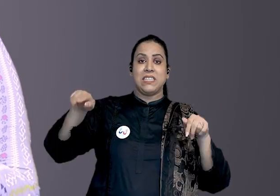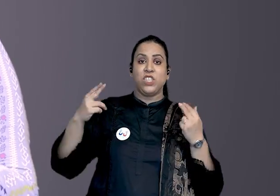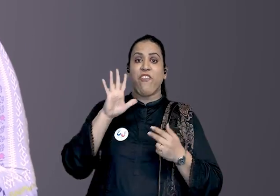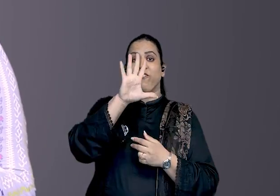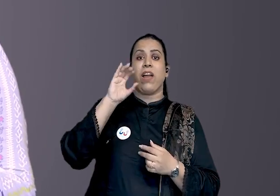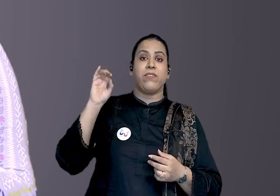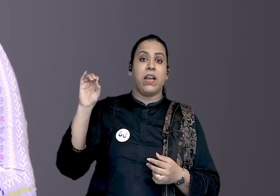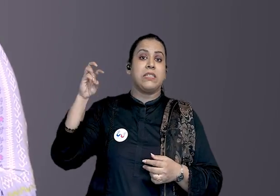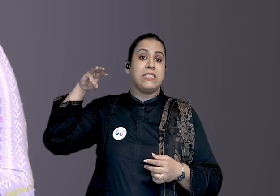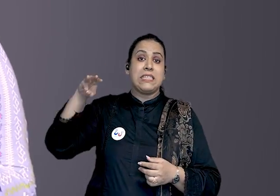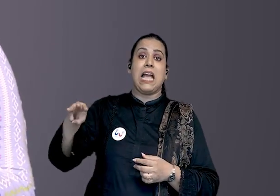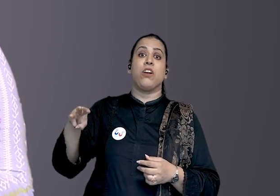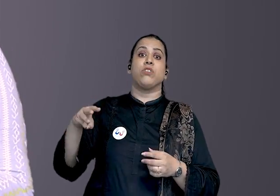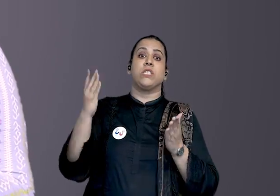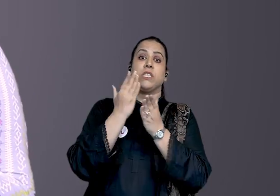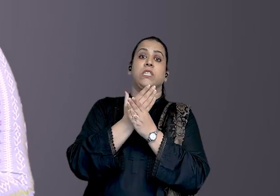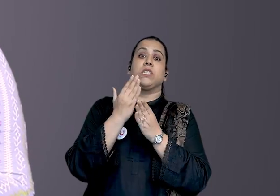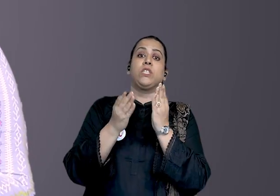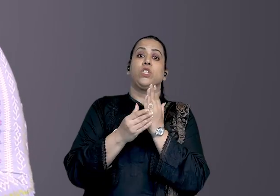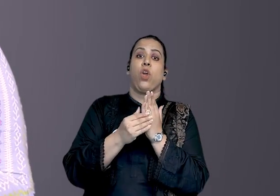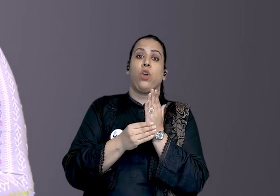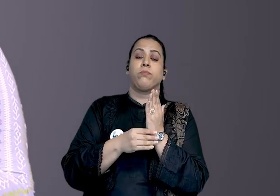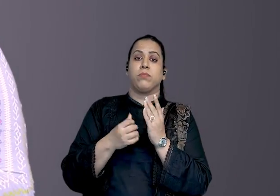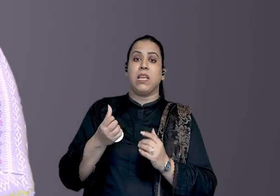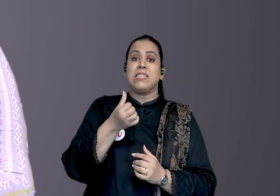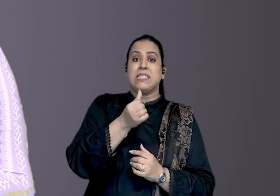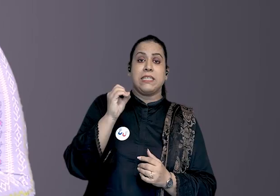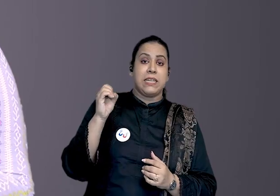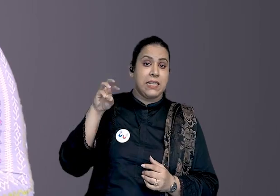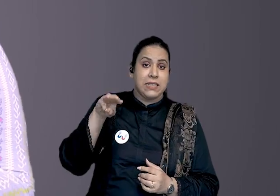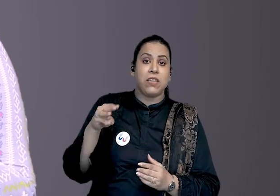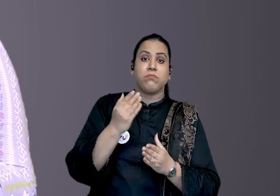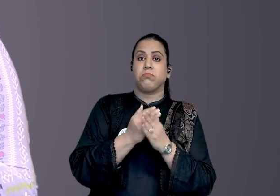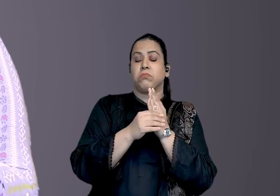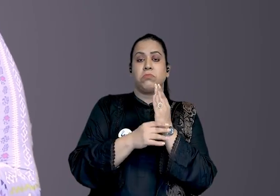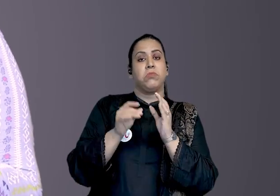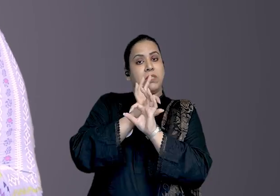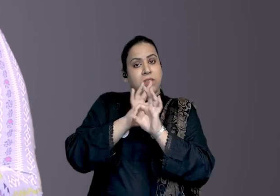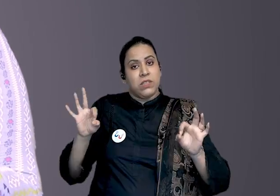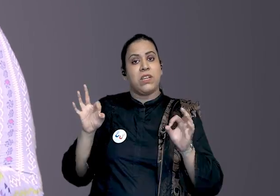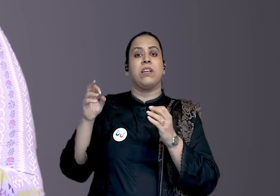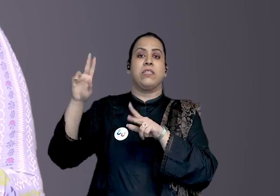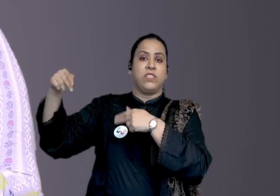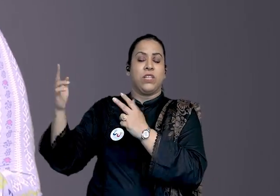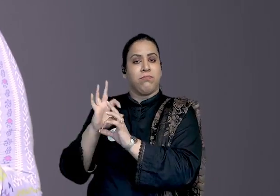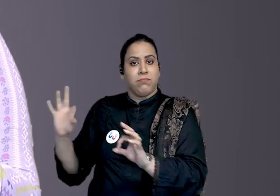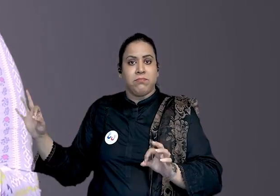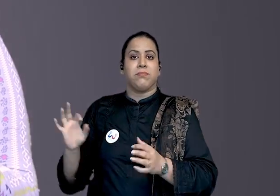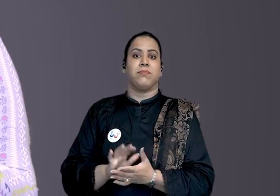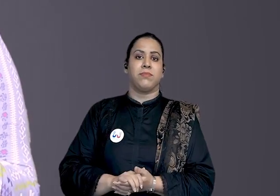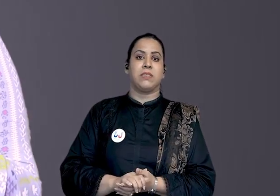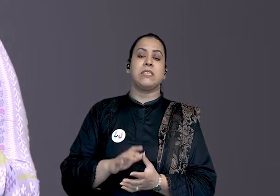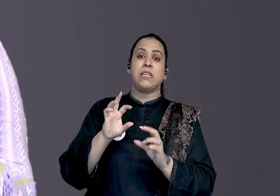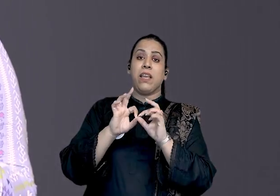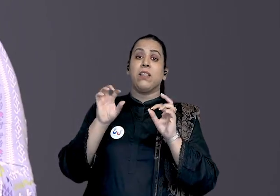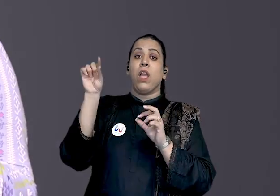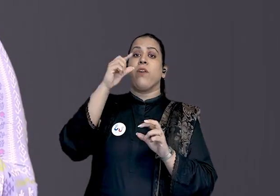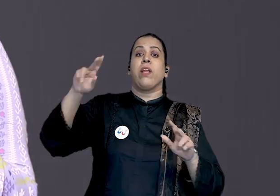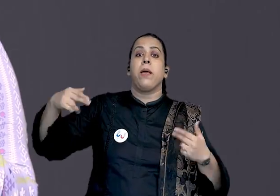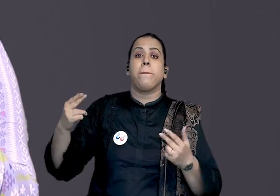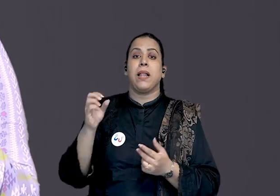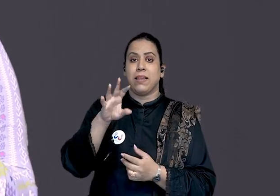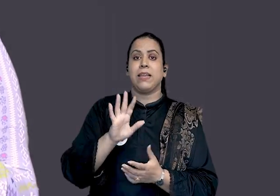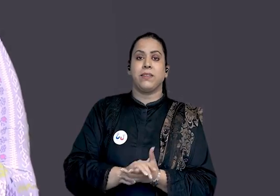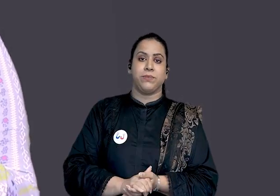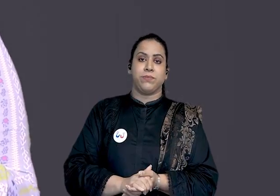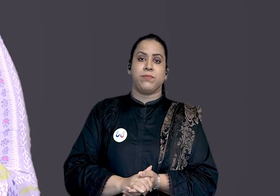डॉक्यूमेंट्स, लेकिन हम 600,000 डॉक्यूमेंट्स जो हैं वो डिजिटाइज़ कर चुके हैं एंड दे आर अवेलेबल ऑनलाइन। अभी सिर्फ उसकी